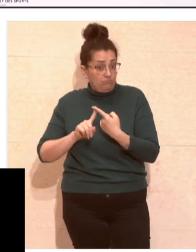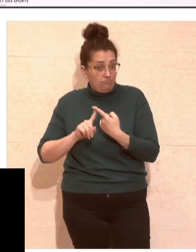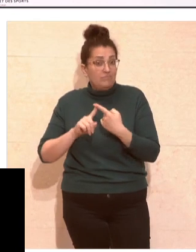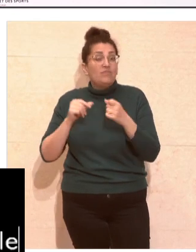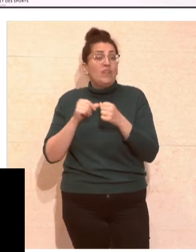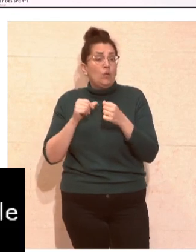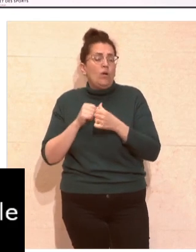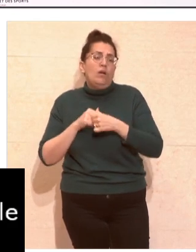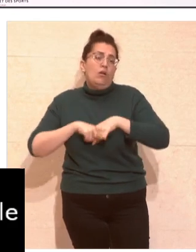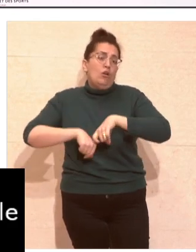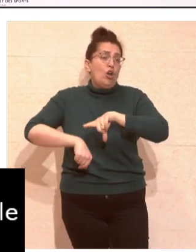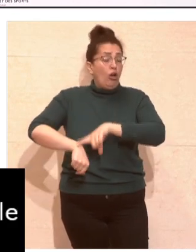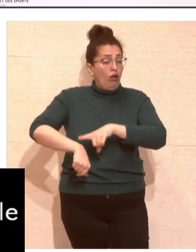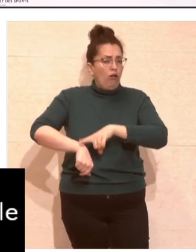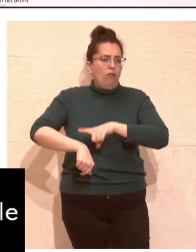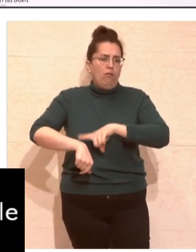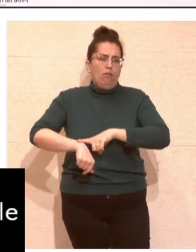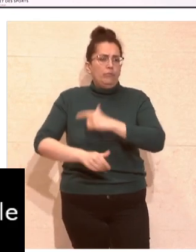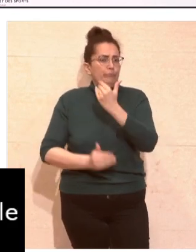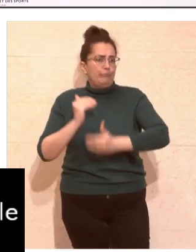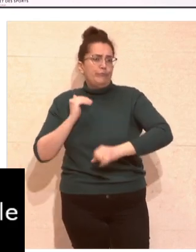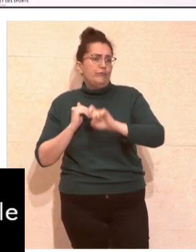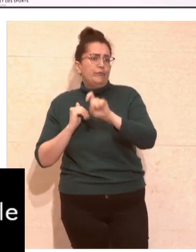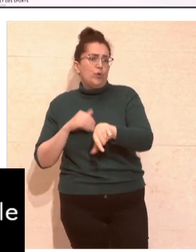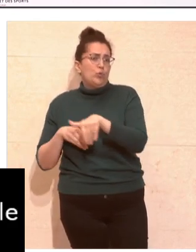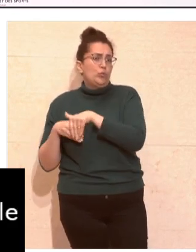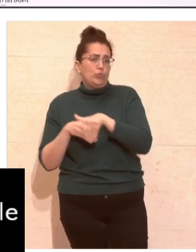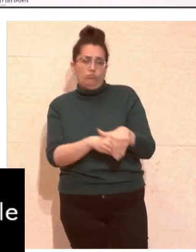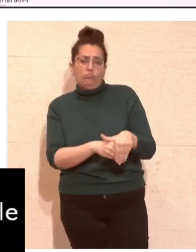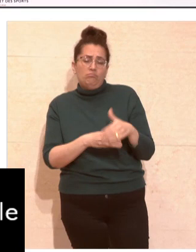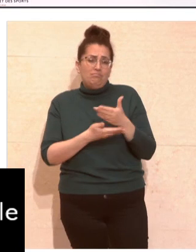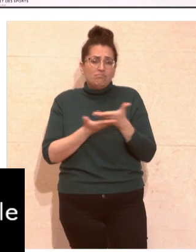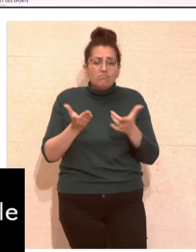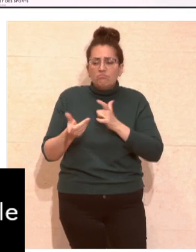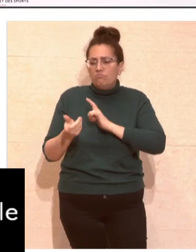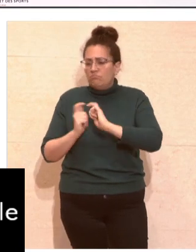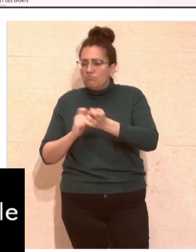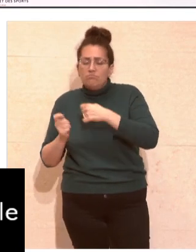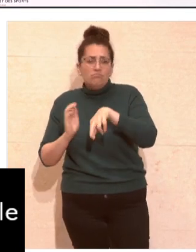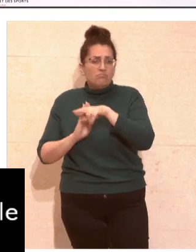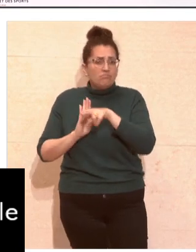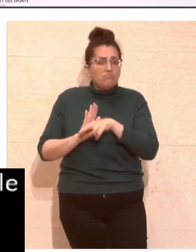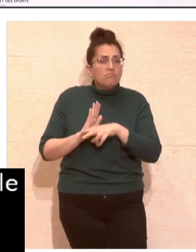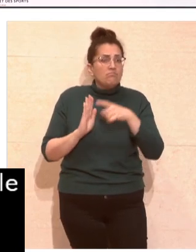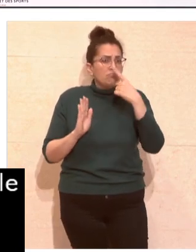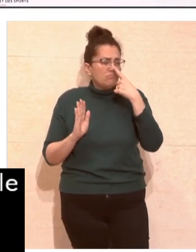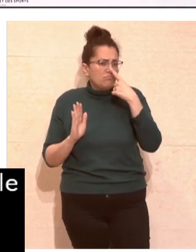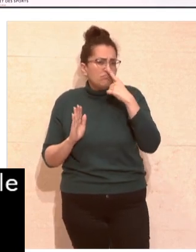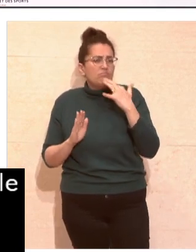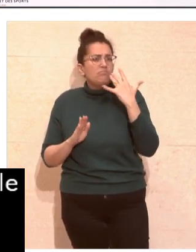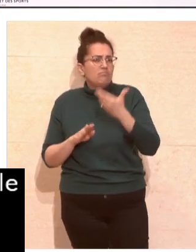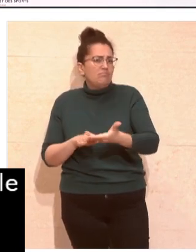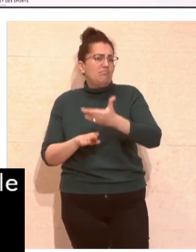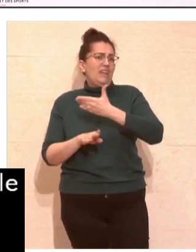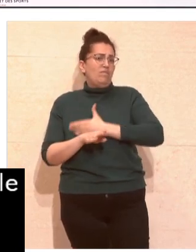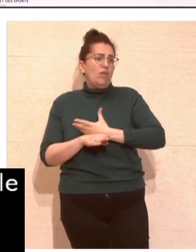il ne doit pas empiéter sur les temps de sommeil. Donc pour ça, il faut discuter, mettre en place des règles, mais je pense que ça commence avant l'adolescence. Il y a peu d'études